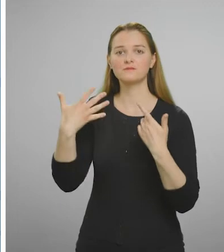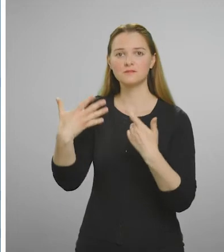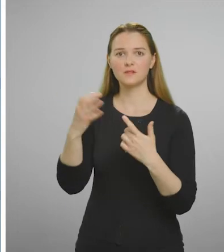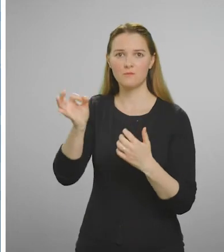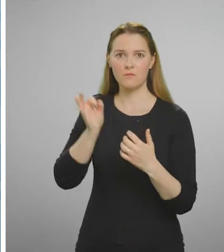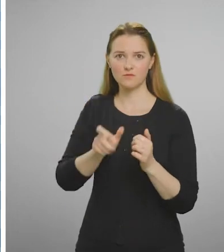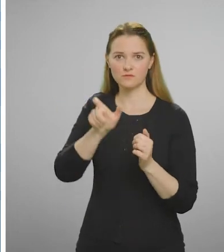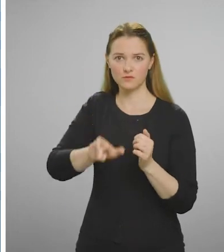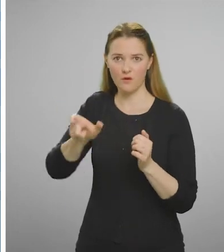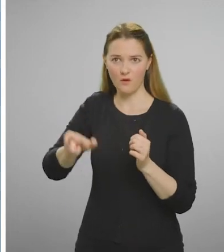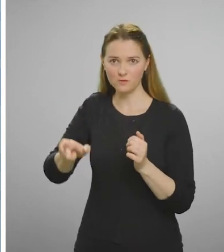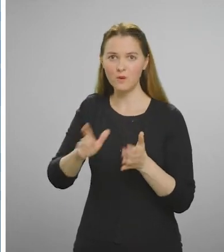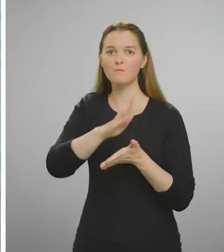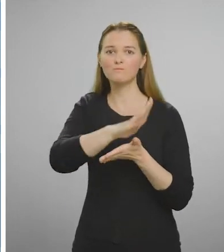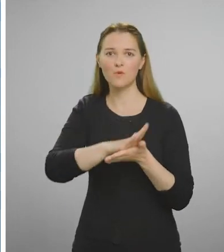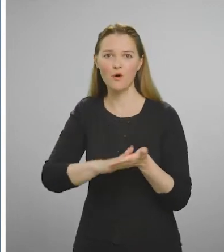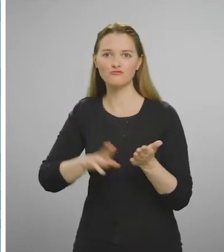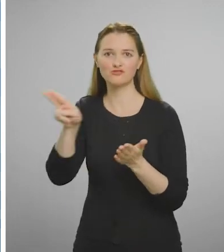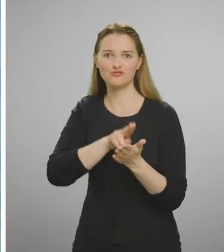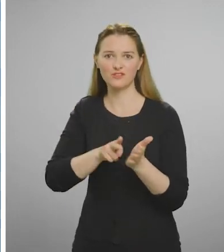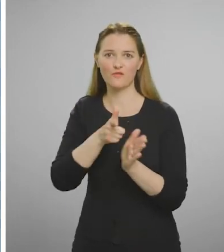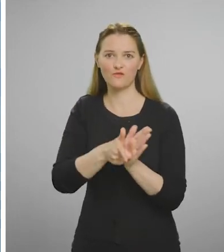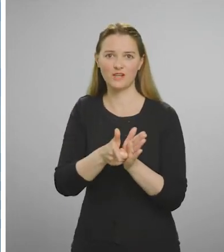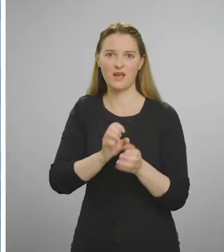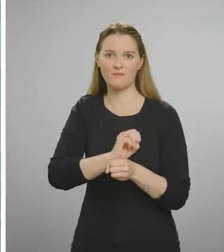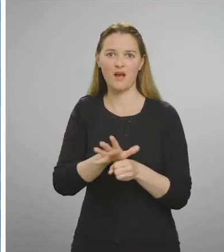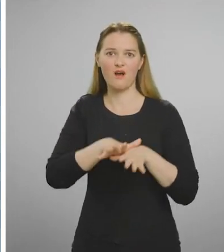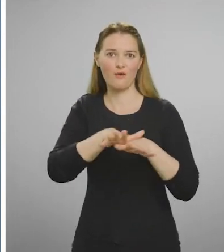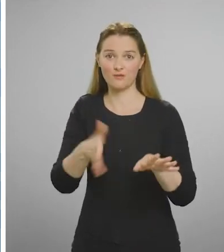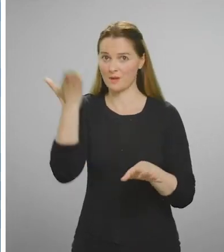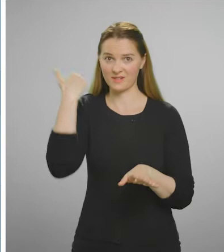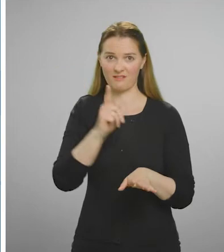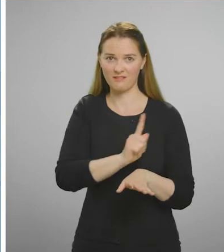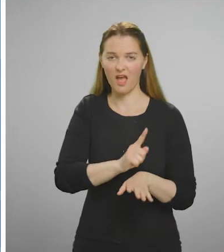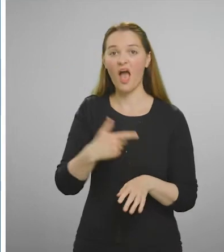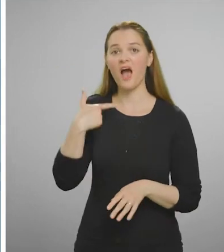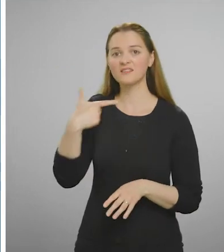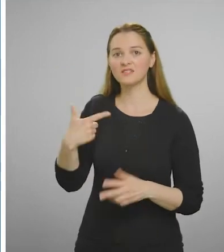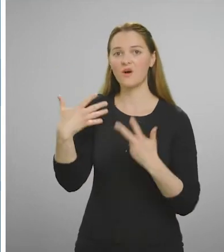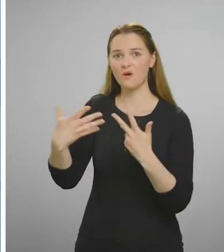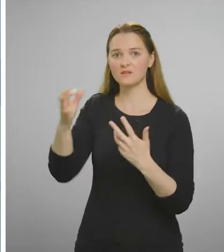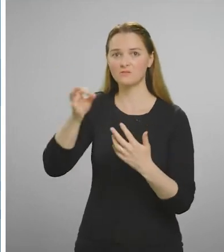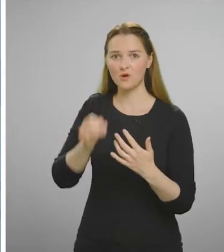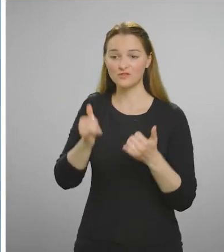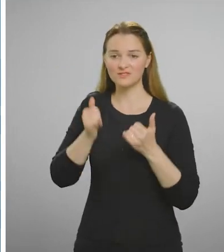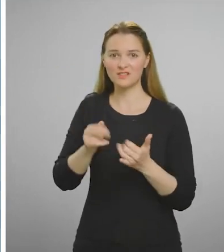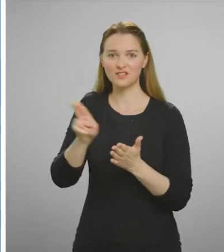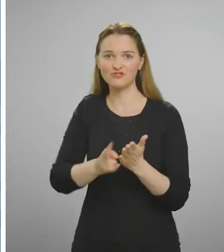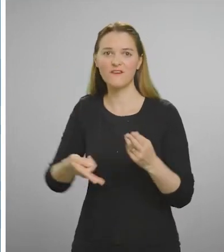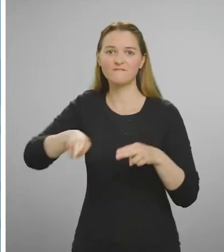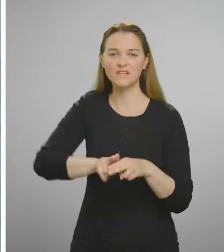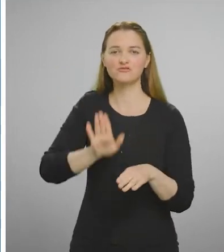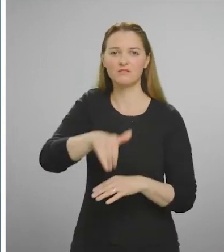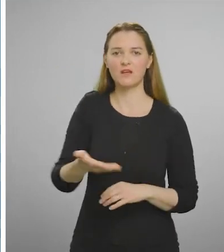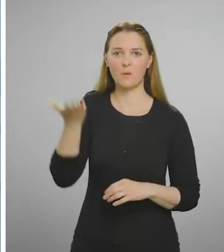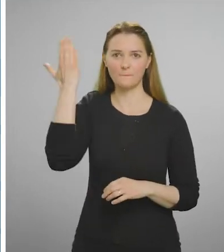podatak da 7% sadašnjih čitatelja e-knjiga e-knjige nije čitalo prije pandemije, dok ih je njih 28% počelo čitati